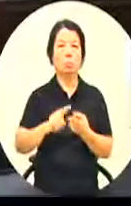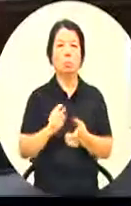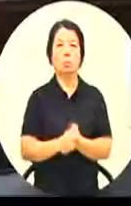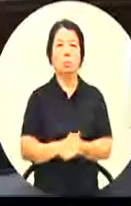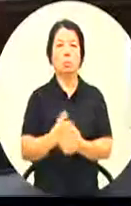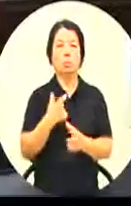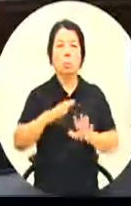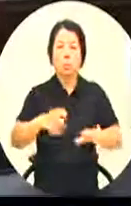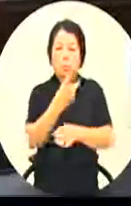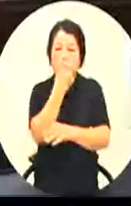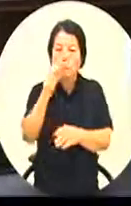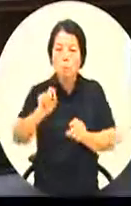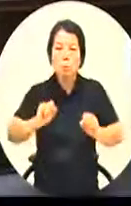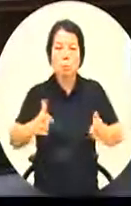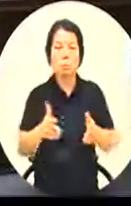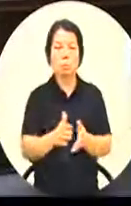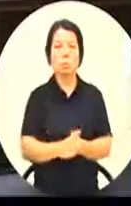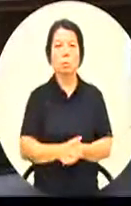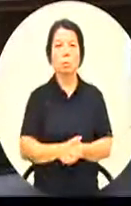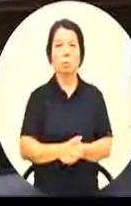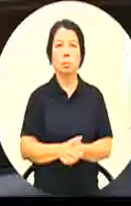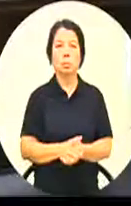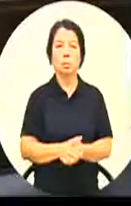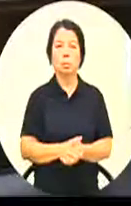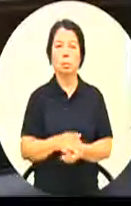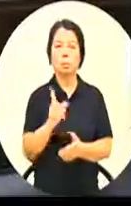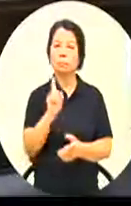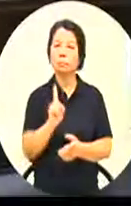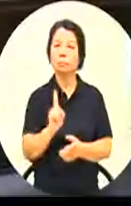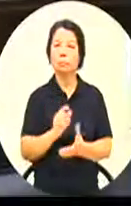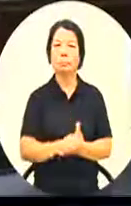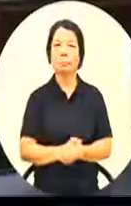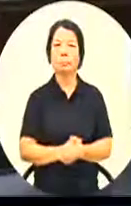下之后才发现说不是那么回事的。是什么呢？